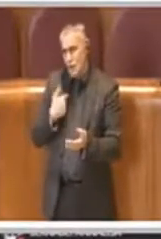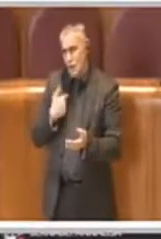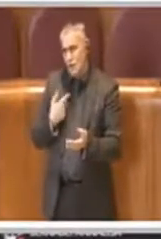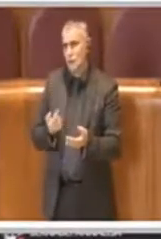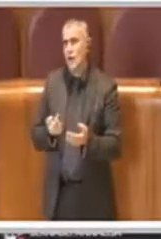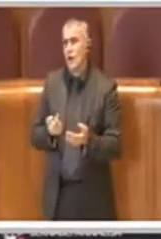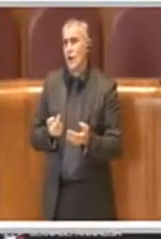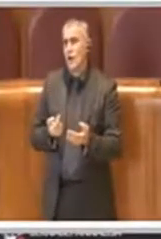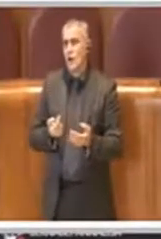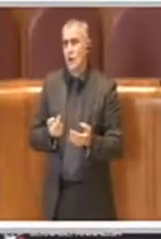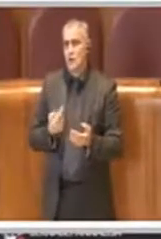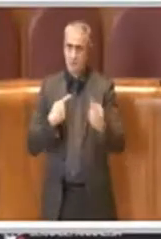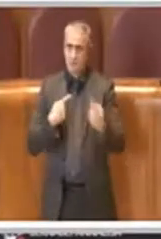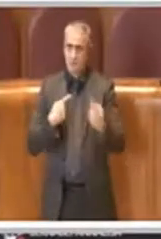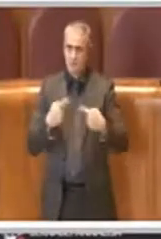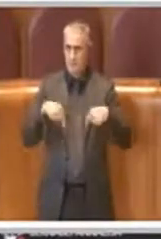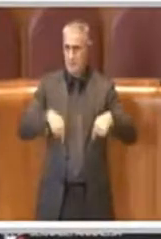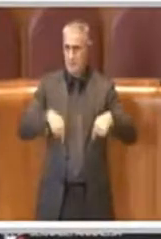Commissione Mobilità di stamattina,